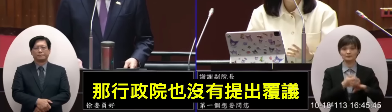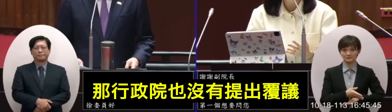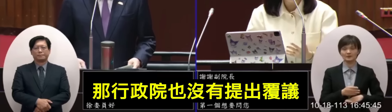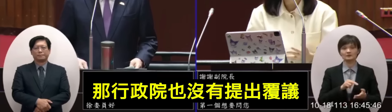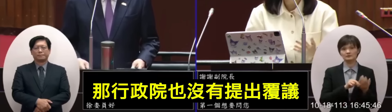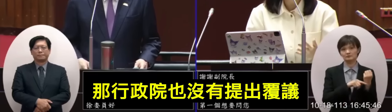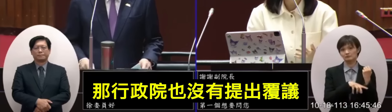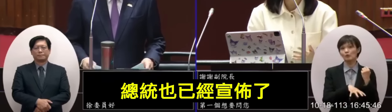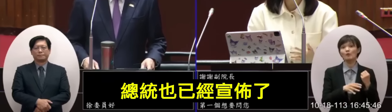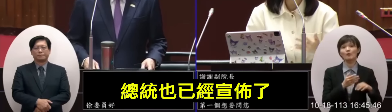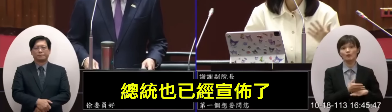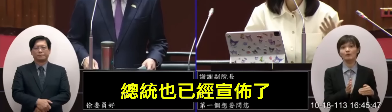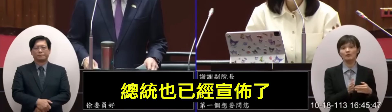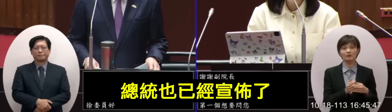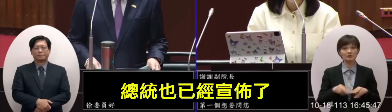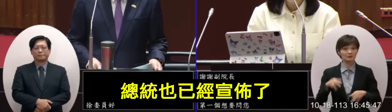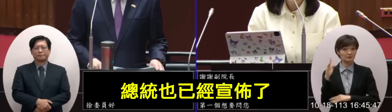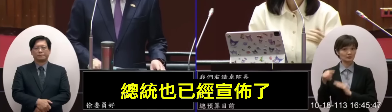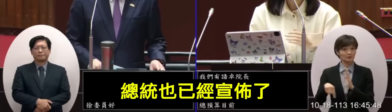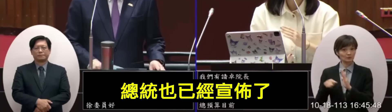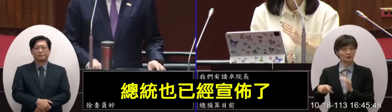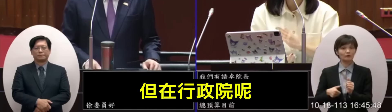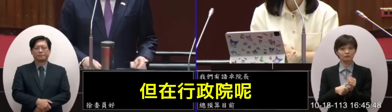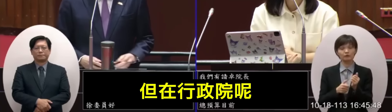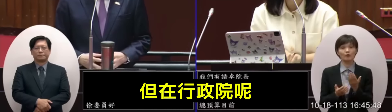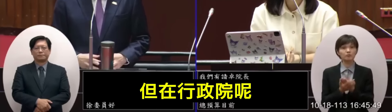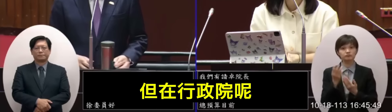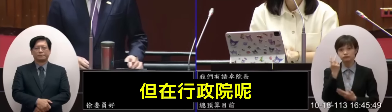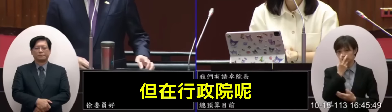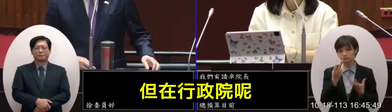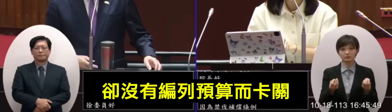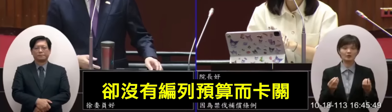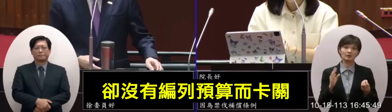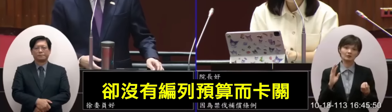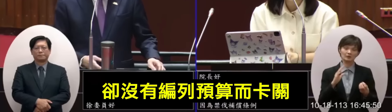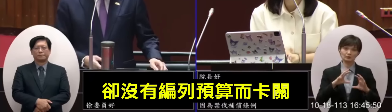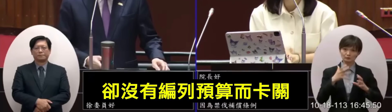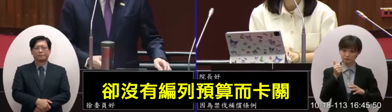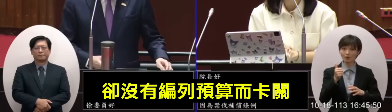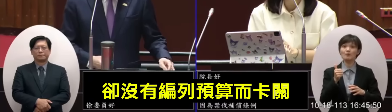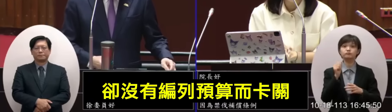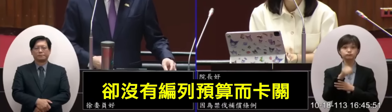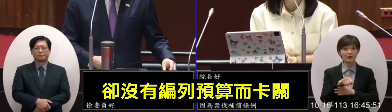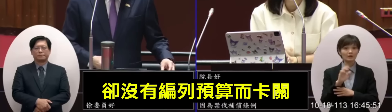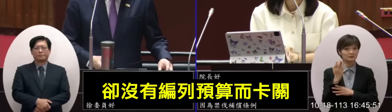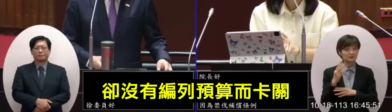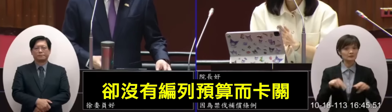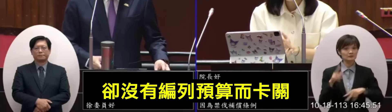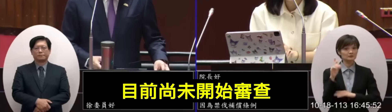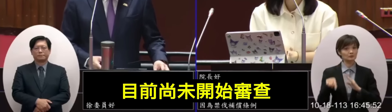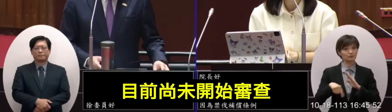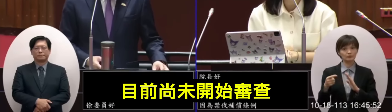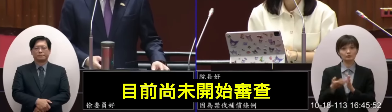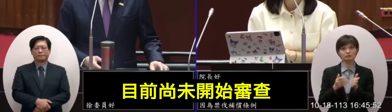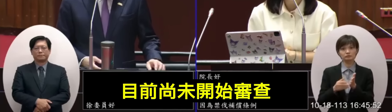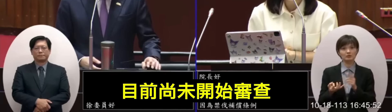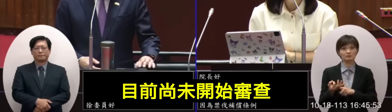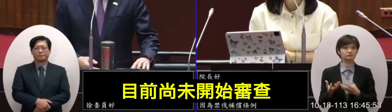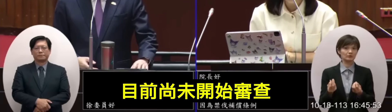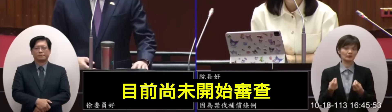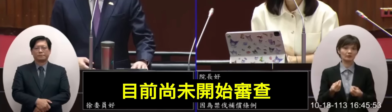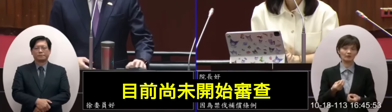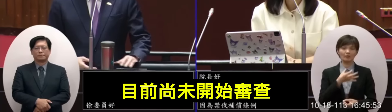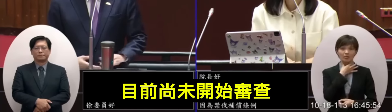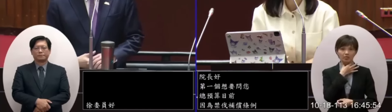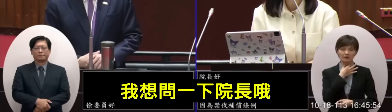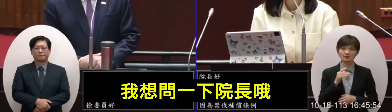有提出复议，总统也已经宣布了，但在行政院呢却没有编列预算而卡关，目前尚未开始